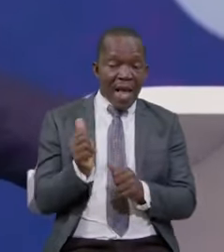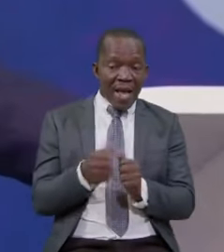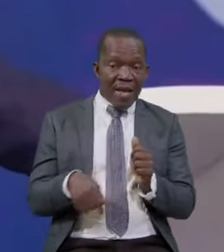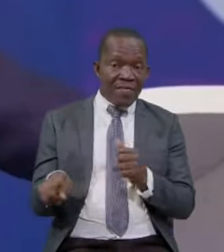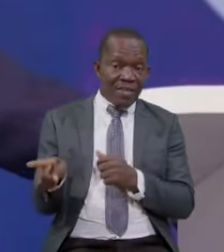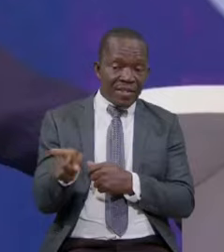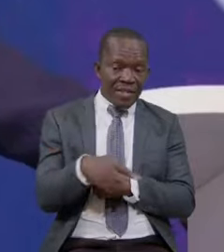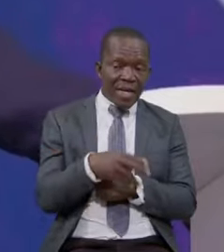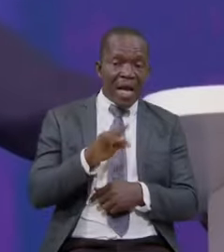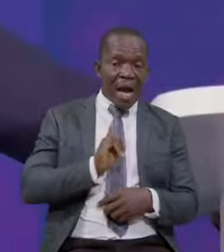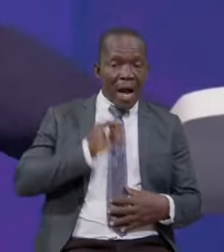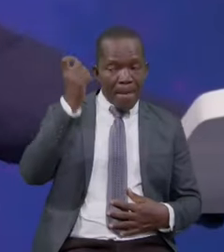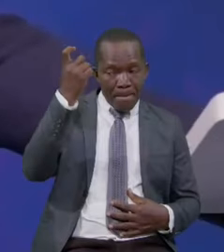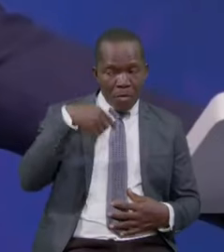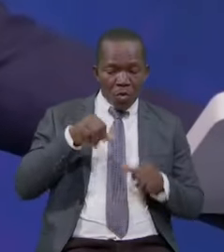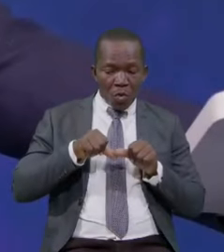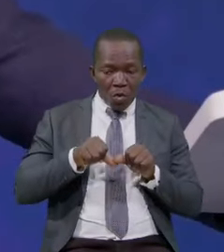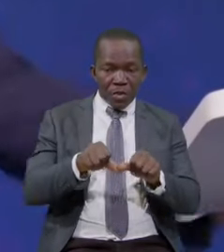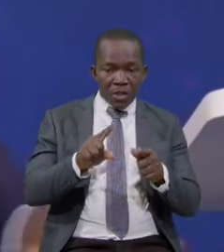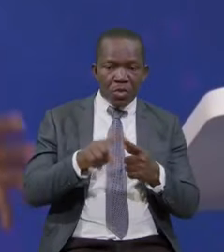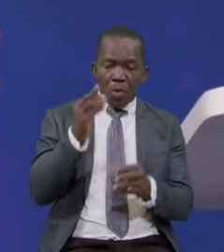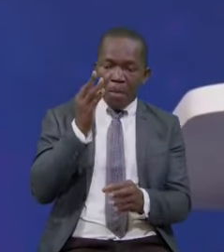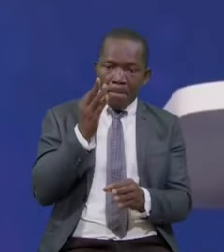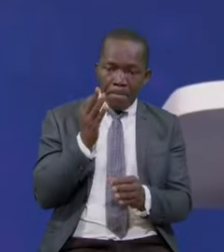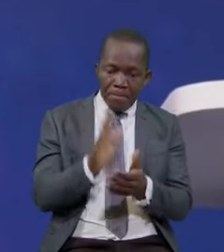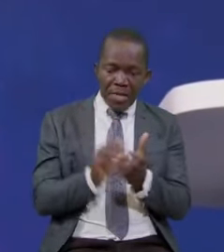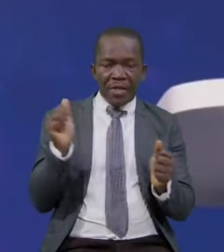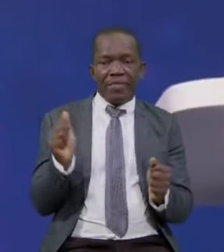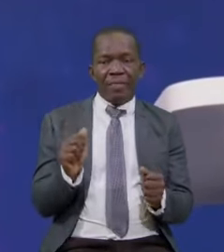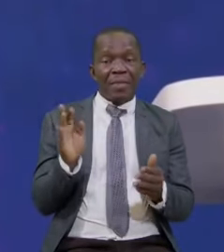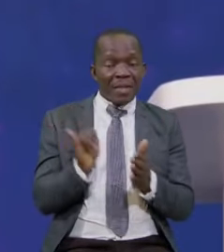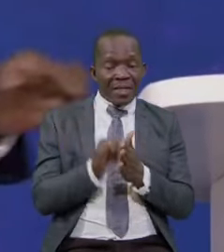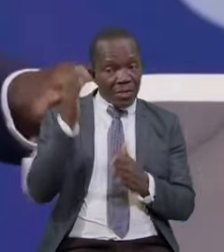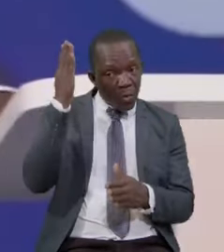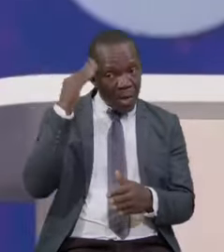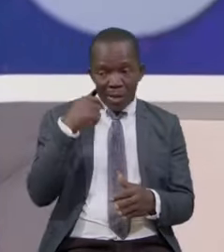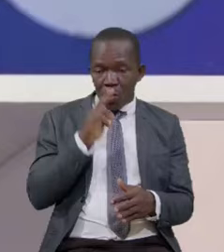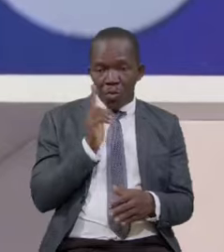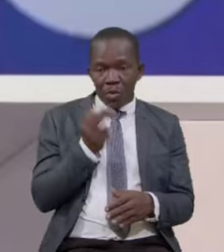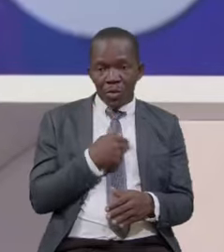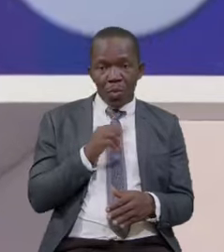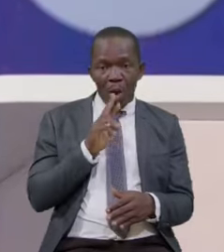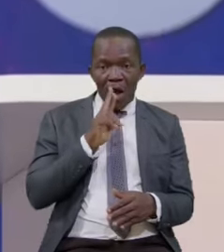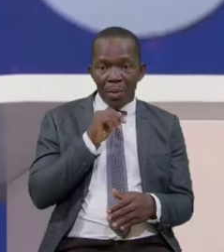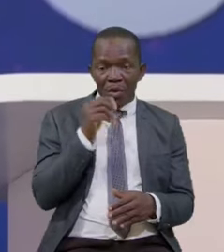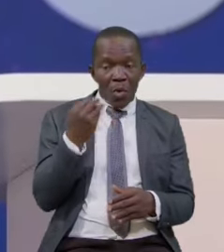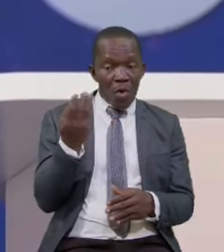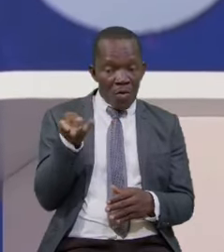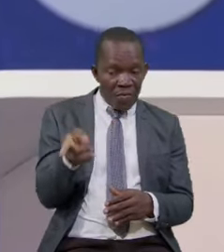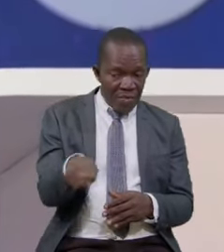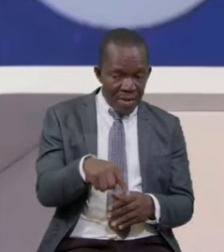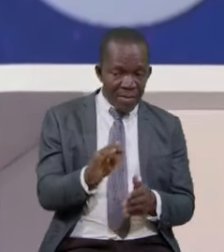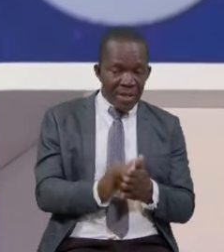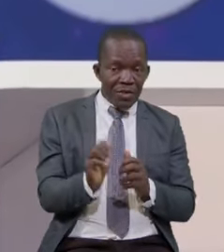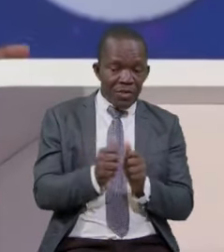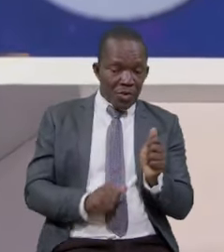dit nous ne sommes pas de ceux qui se retirent pour se perdre mais de ceux qui ont la foi